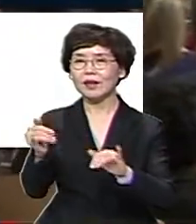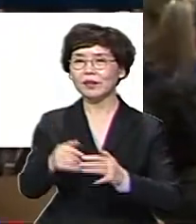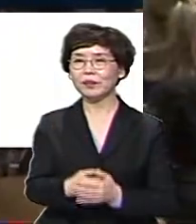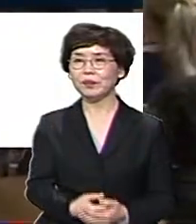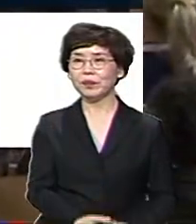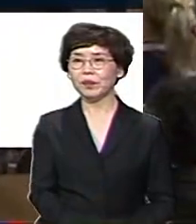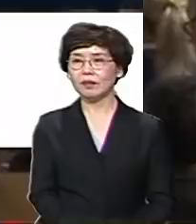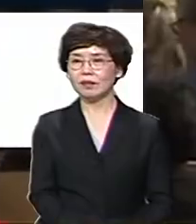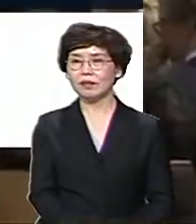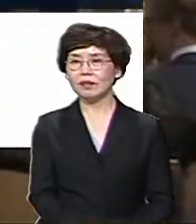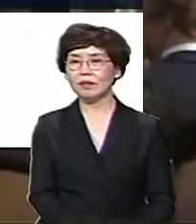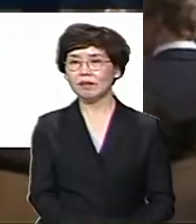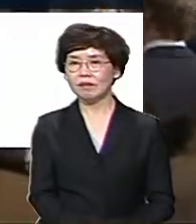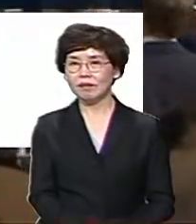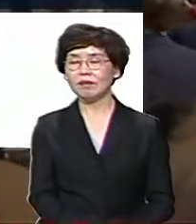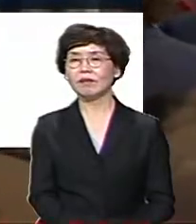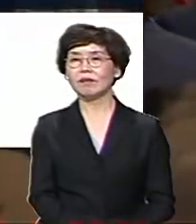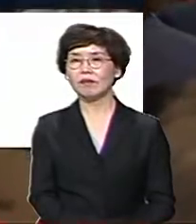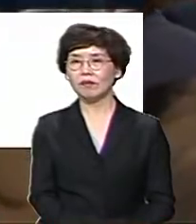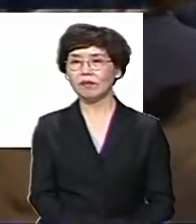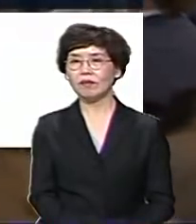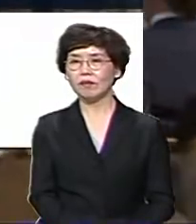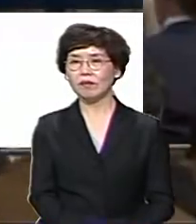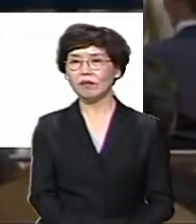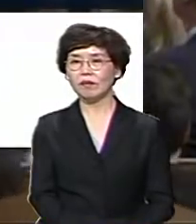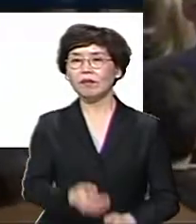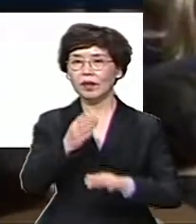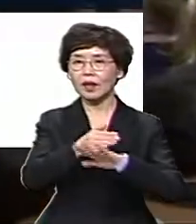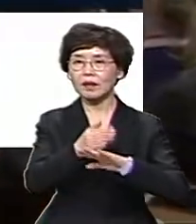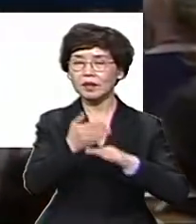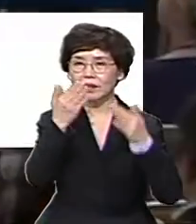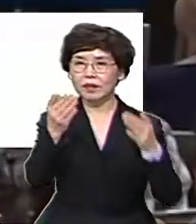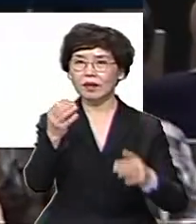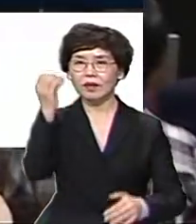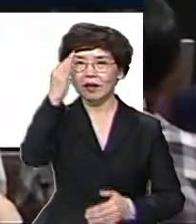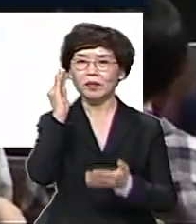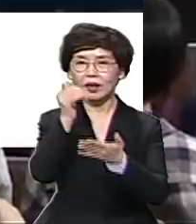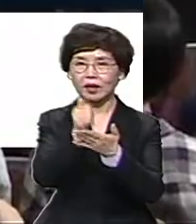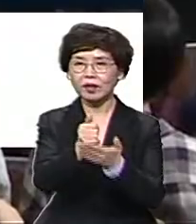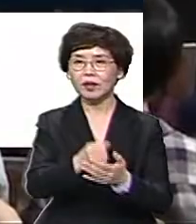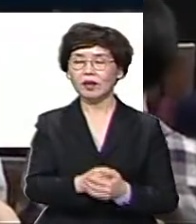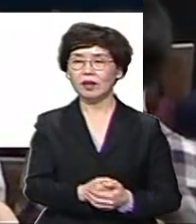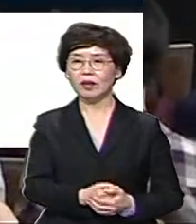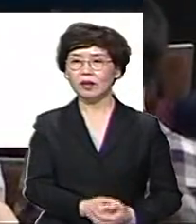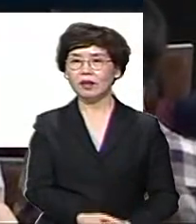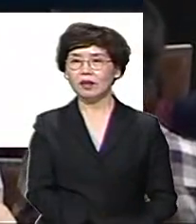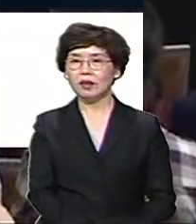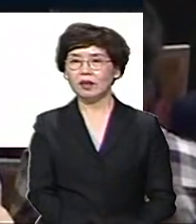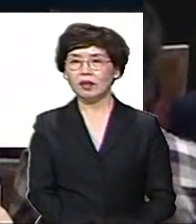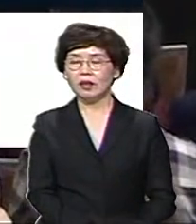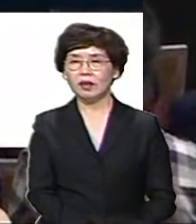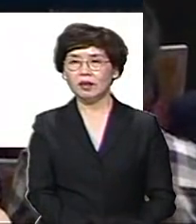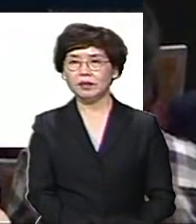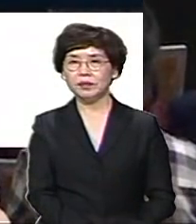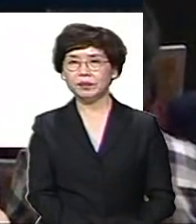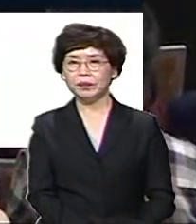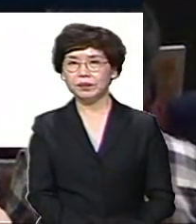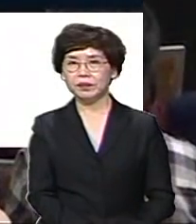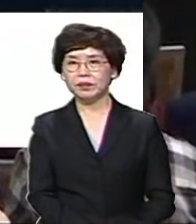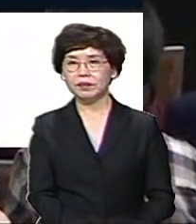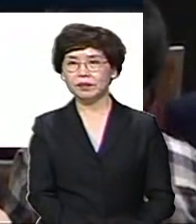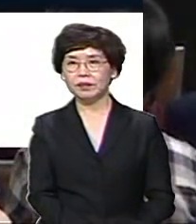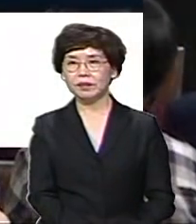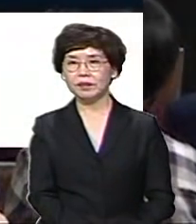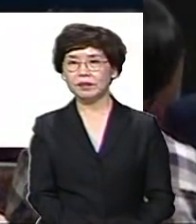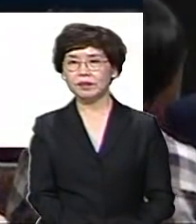분 질문하십시오. 앞에 계시는 분. 그분 말고. 그분 말고요. 죄송합니다. 앞에 계시는 분. 감사합니다.